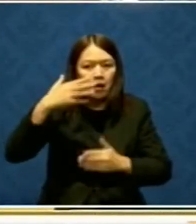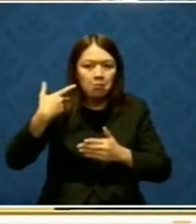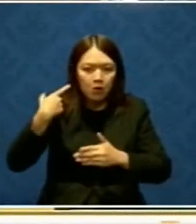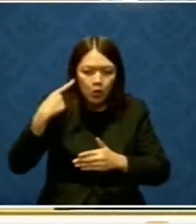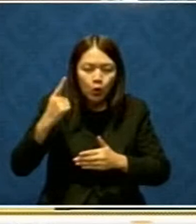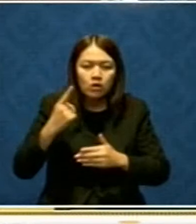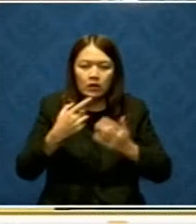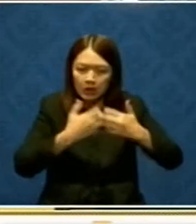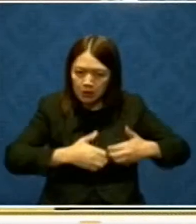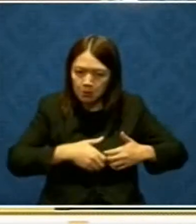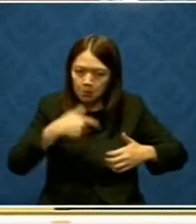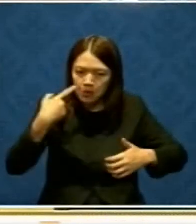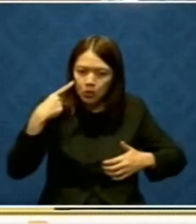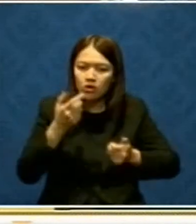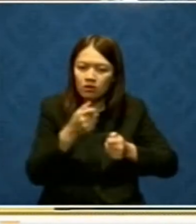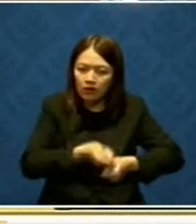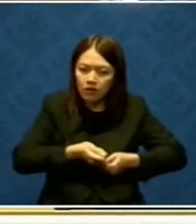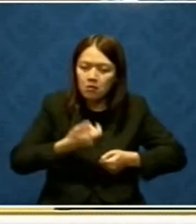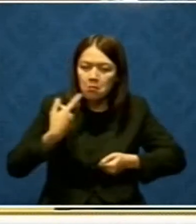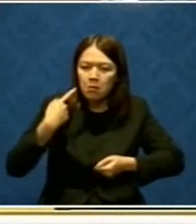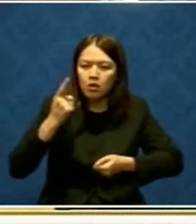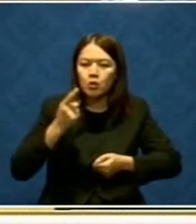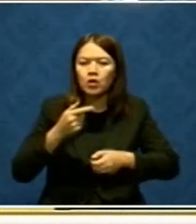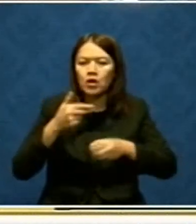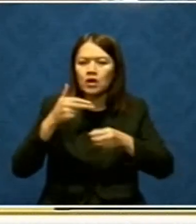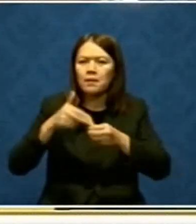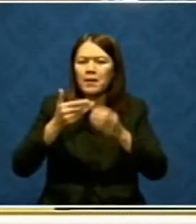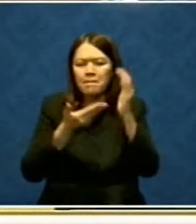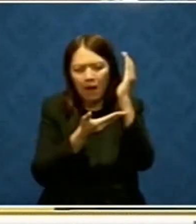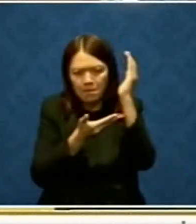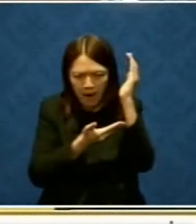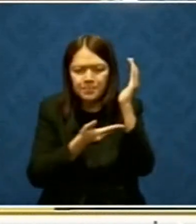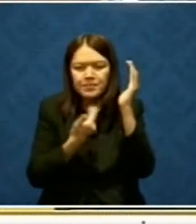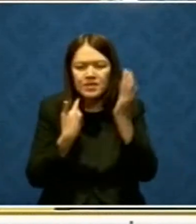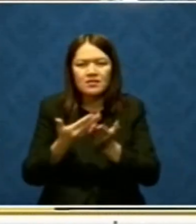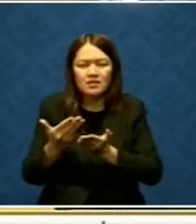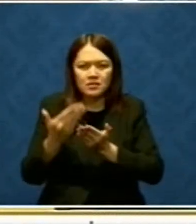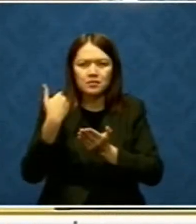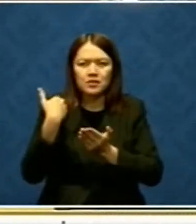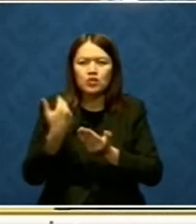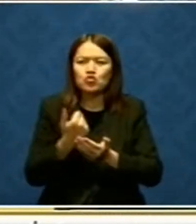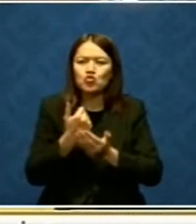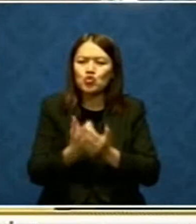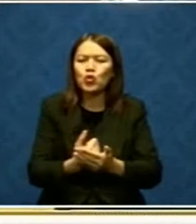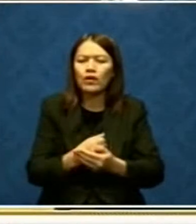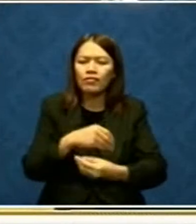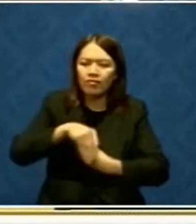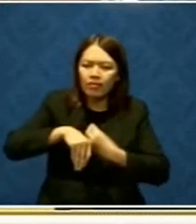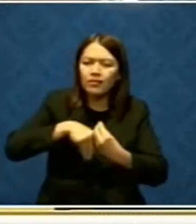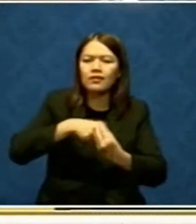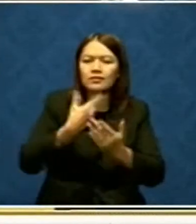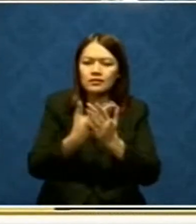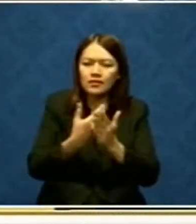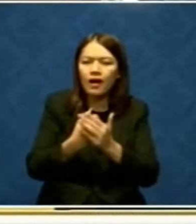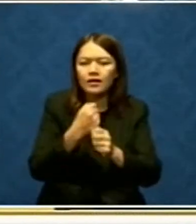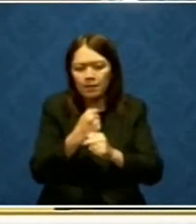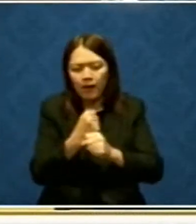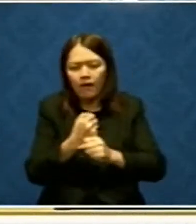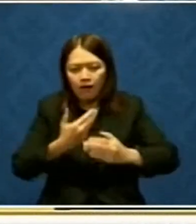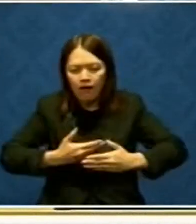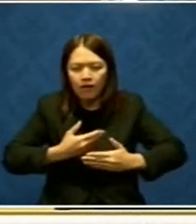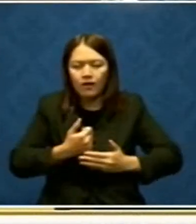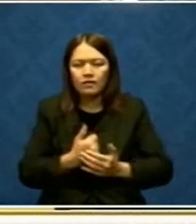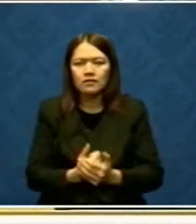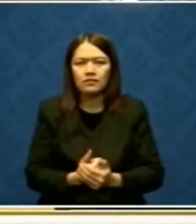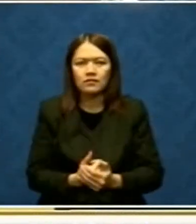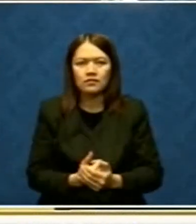ประโยชน์ภาคเกษตรได้ประโยชน์ด้วยบางประเทศใช้น้ำมันปาล์มไปซื้อก็มีช่วยเศรษฐกิจของชาติสร้างงานสร้างรายได้เพราะเขาเอาเรือดำน้ำมาต่อที่ประเ